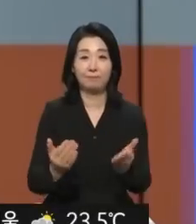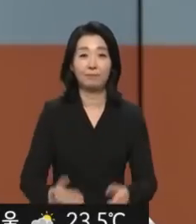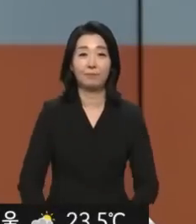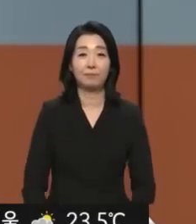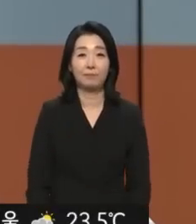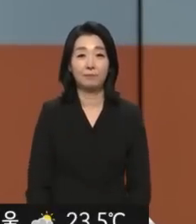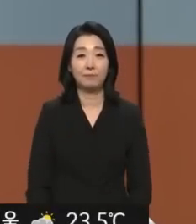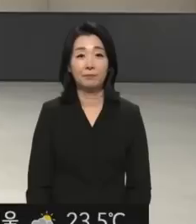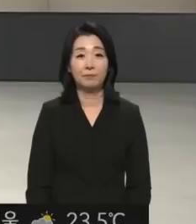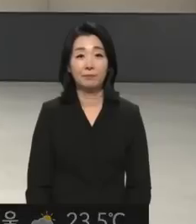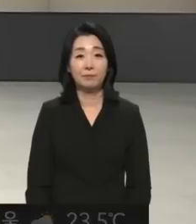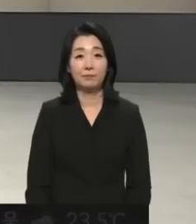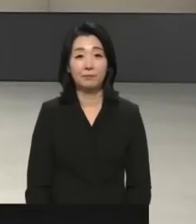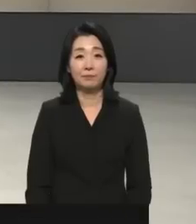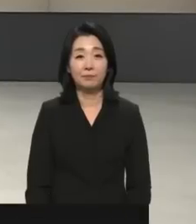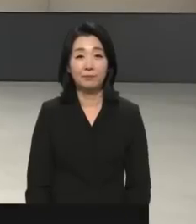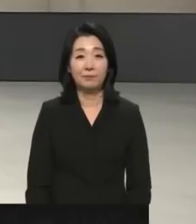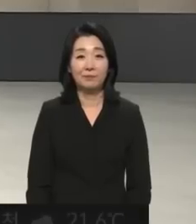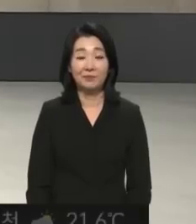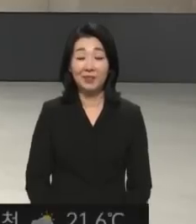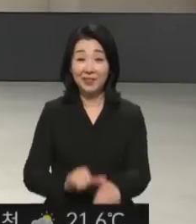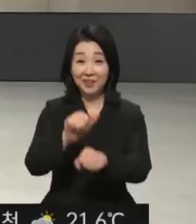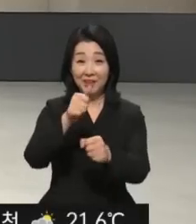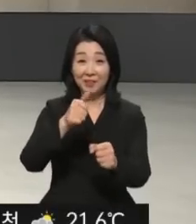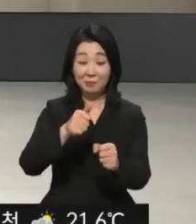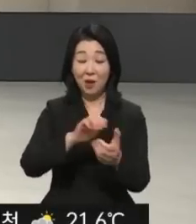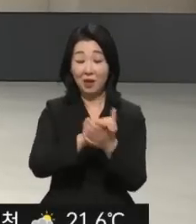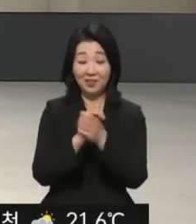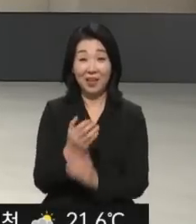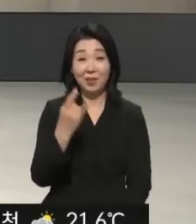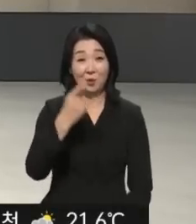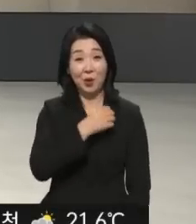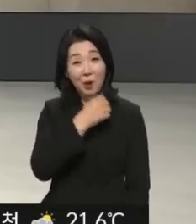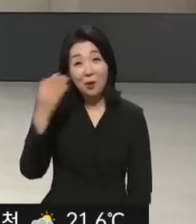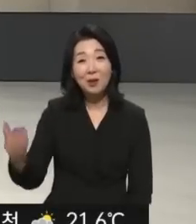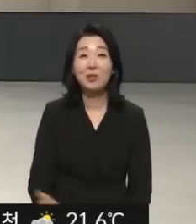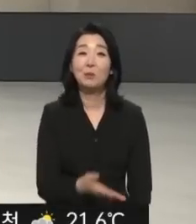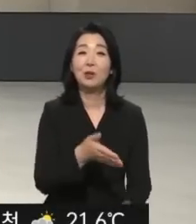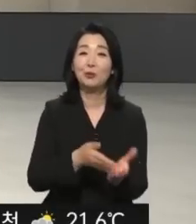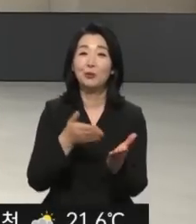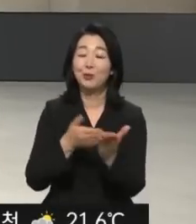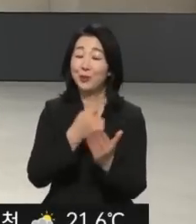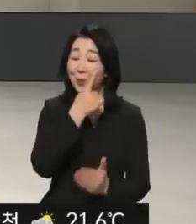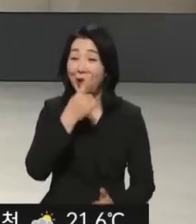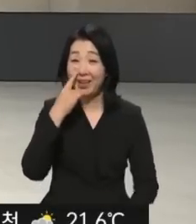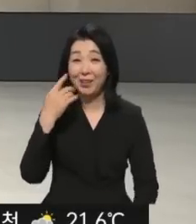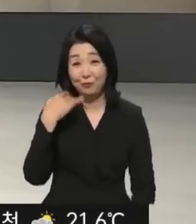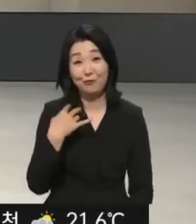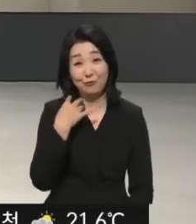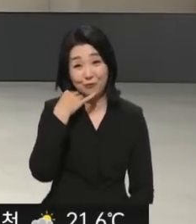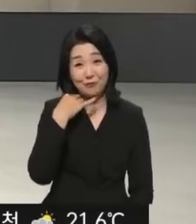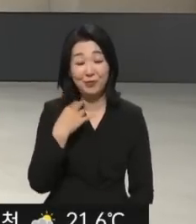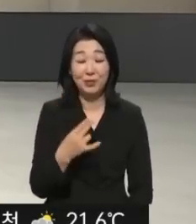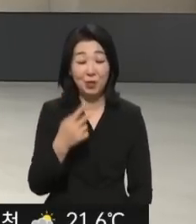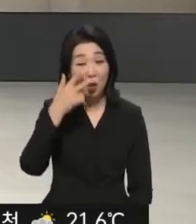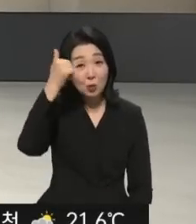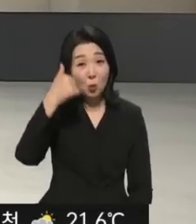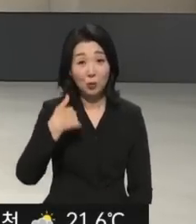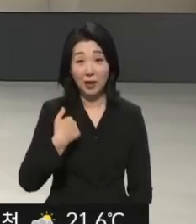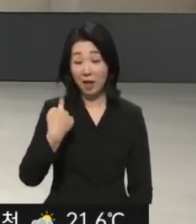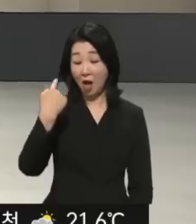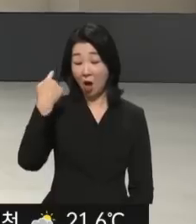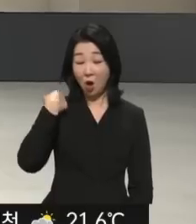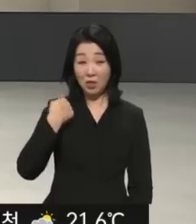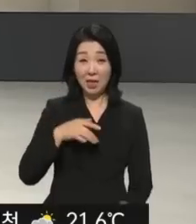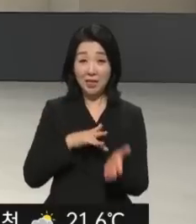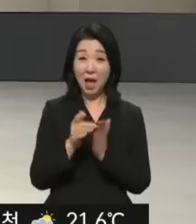정리했습니다. 네, 5시 하면 다정해. 정혜원들의 뉴스 큐레이터 울체커입니다. 조익신 대행, 제가 어제